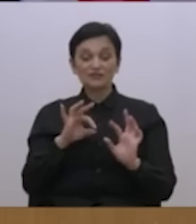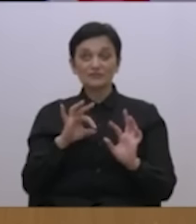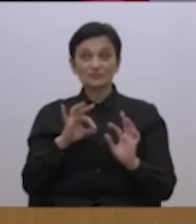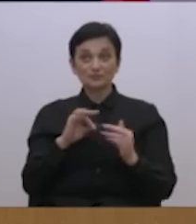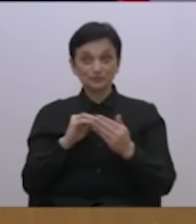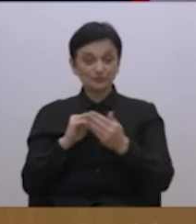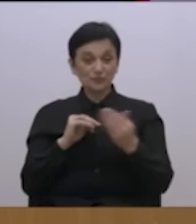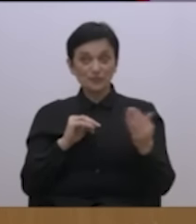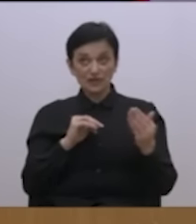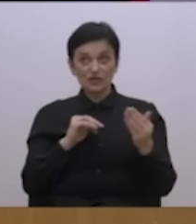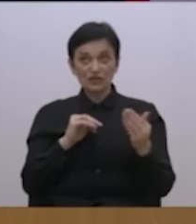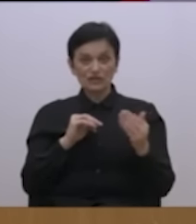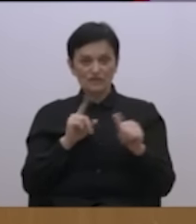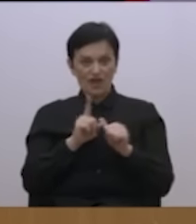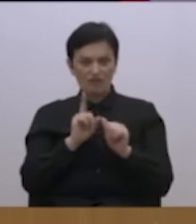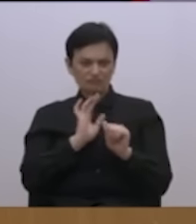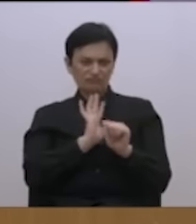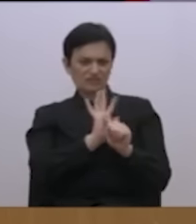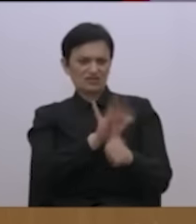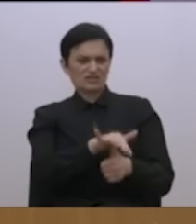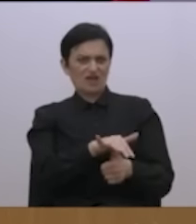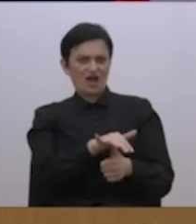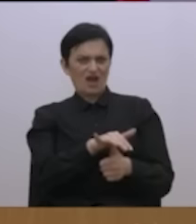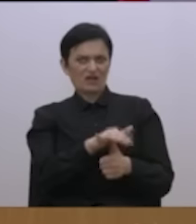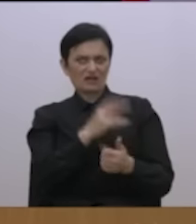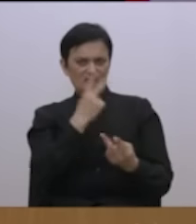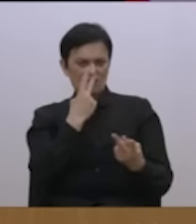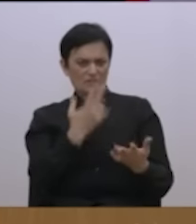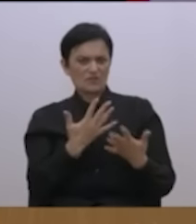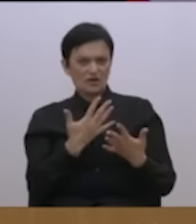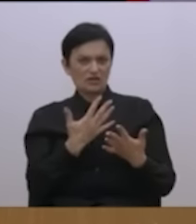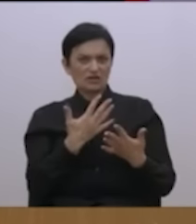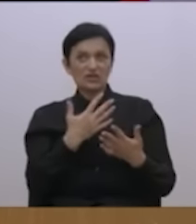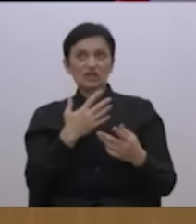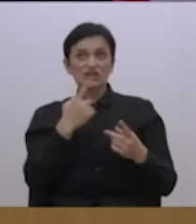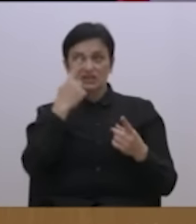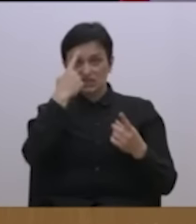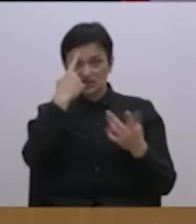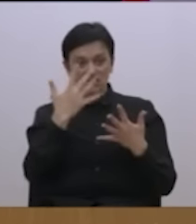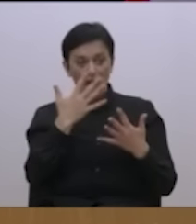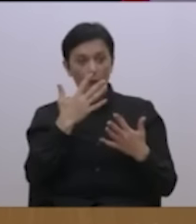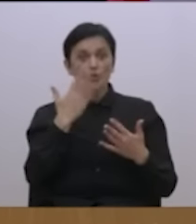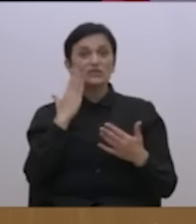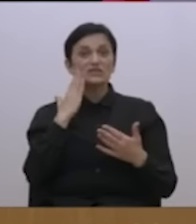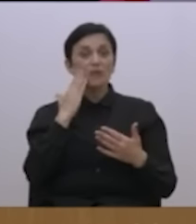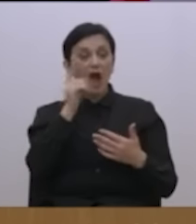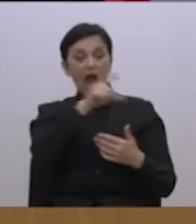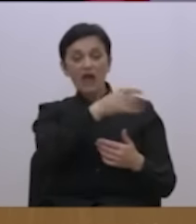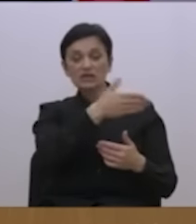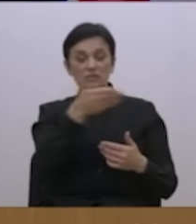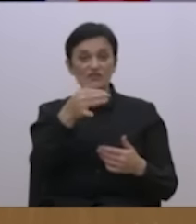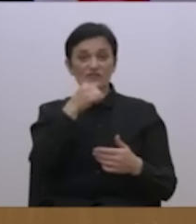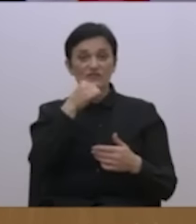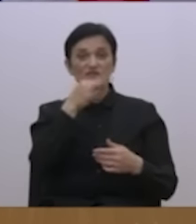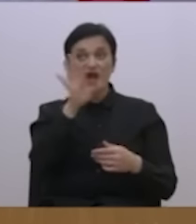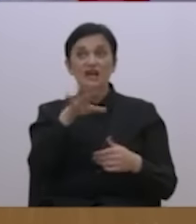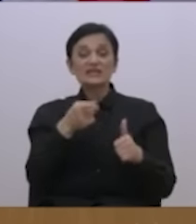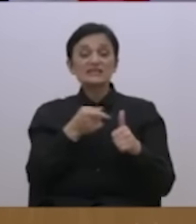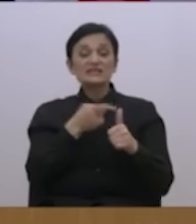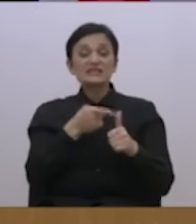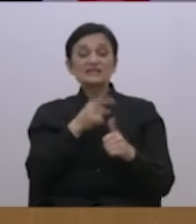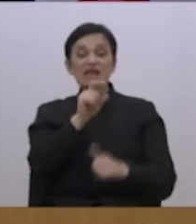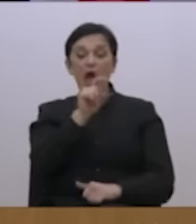თქვენ დაგამციდათ ხო? წარმოდგენა არ გაქვთ, რომ სიმართლე უთხრათ ადამიანებს? არ შეგიძლიათ. ხო და სახელები